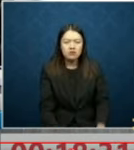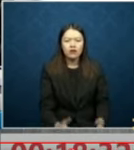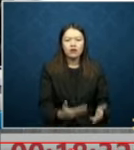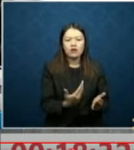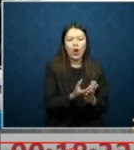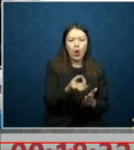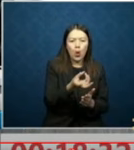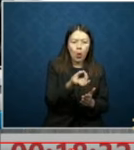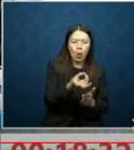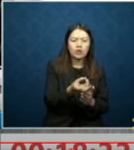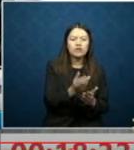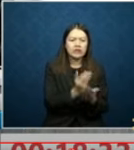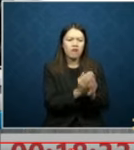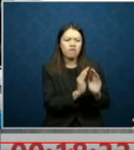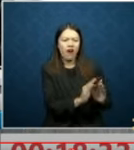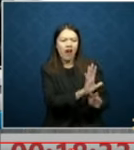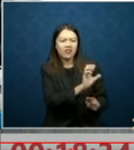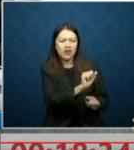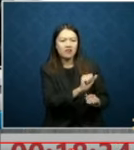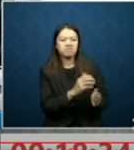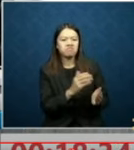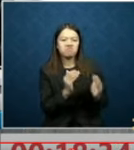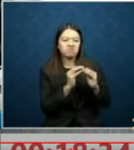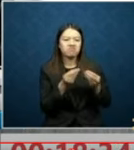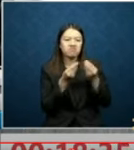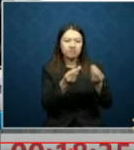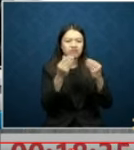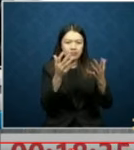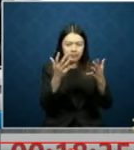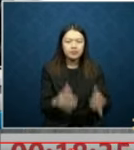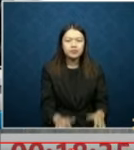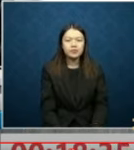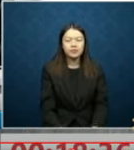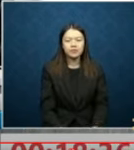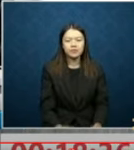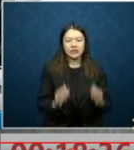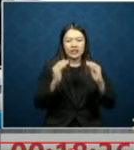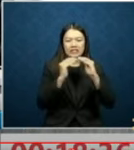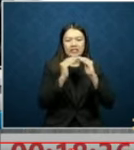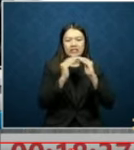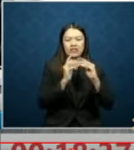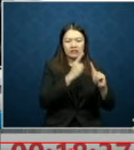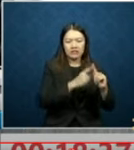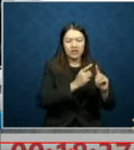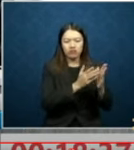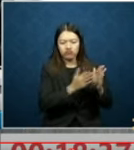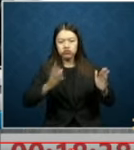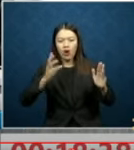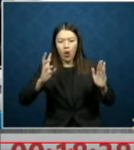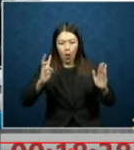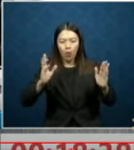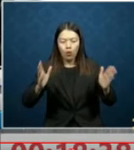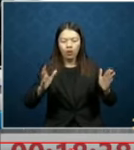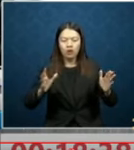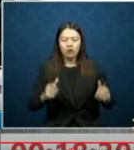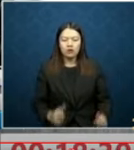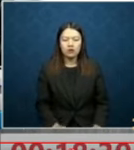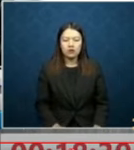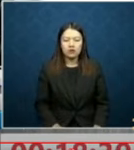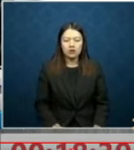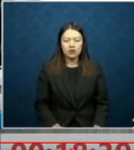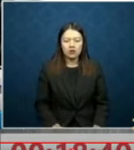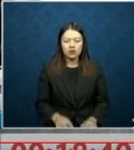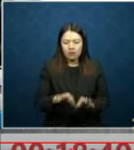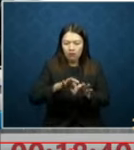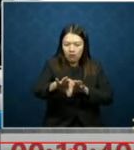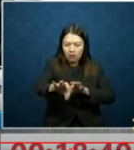า 70,000 บาทแต่มีเงินฝากมากกว่า 500,000 บาทก็จะไม่ได้รับสิทธิ์โดยให้ใช้สิทธิ์ในเวลา6เดือนแล้วก็ขยายพื้นที่จาก4กิโ